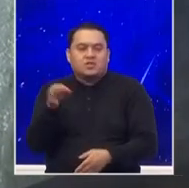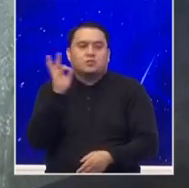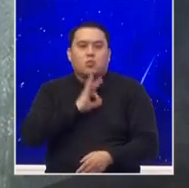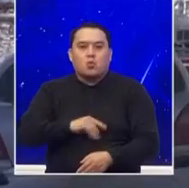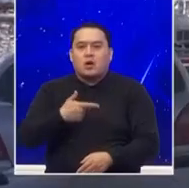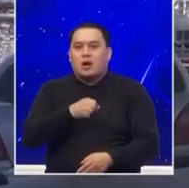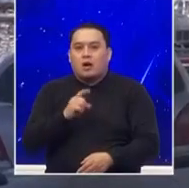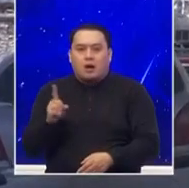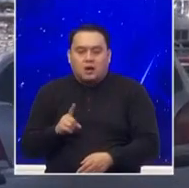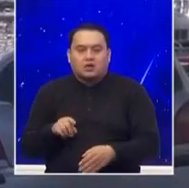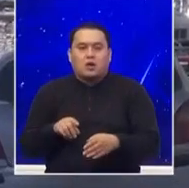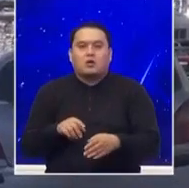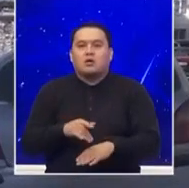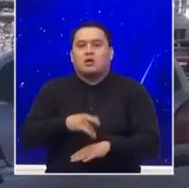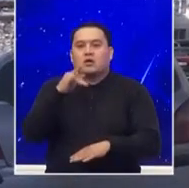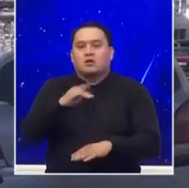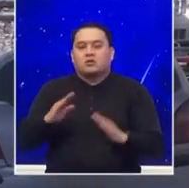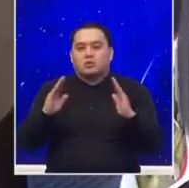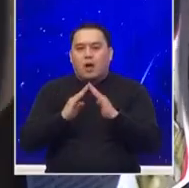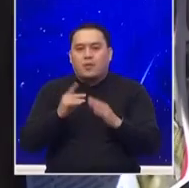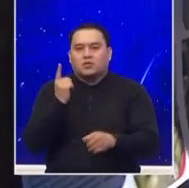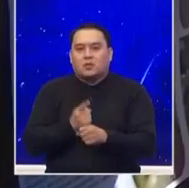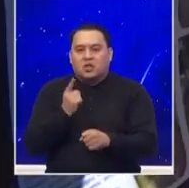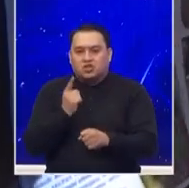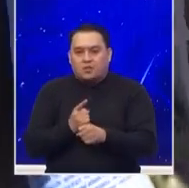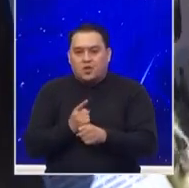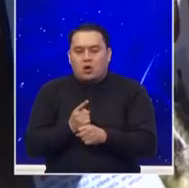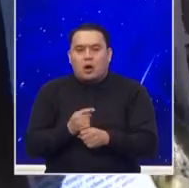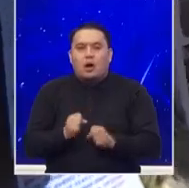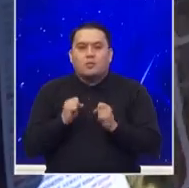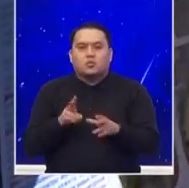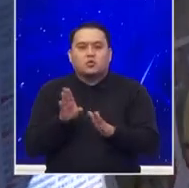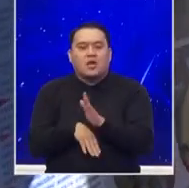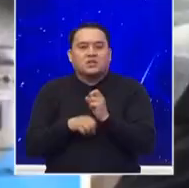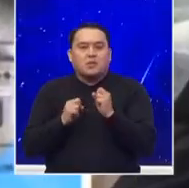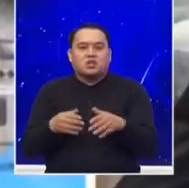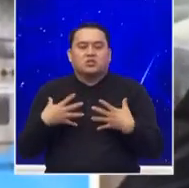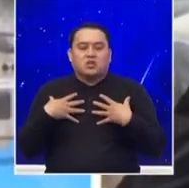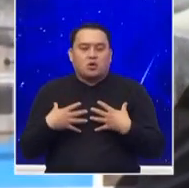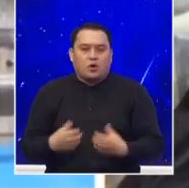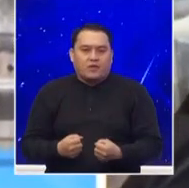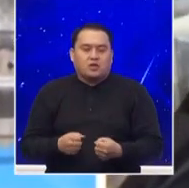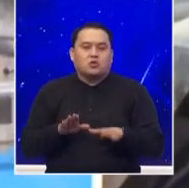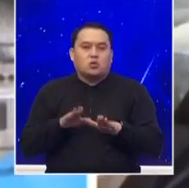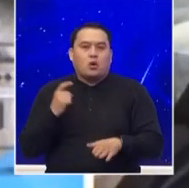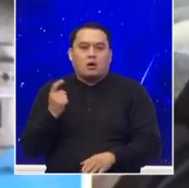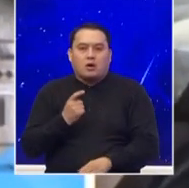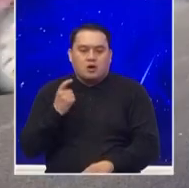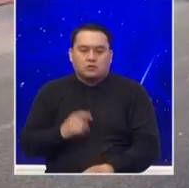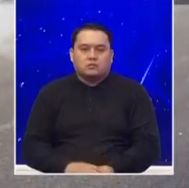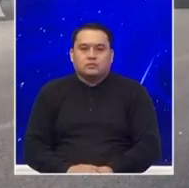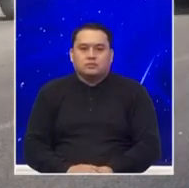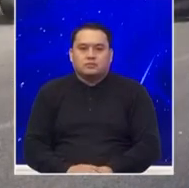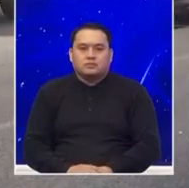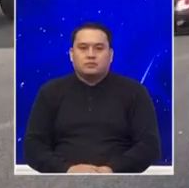использование газового баллона в многоквартирных жилых домах запрещено и несет угрозу безопасности жизни и здоровья не только хозяев квартир, но и